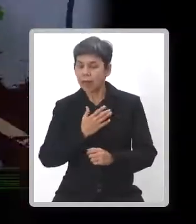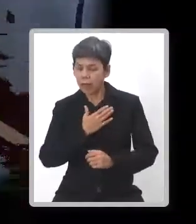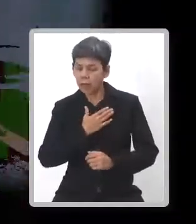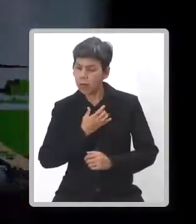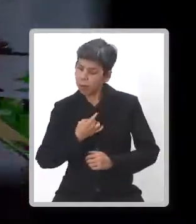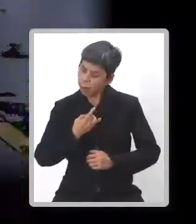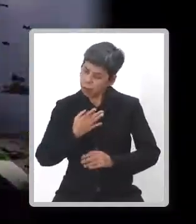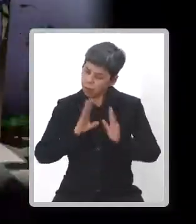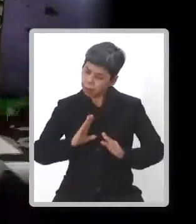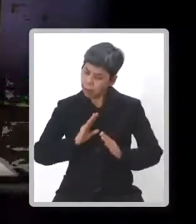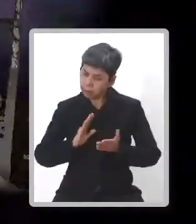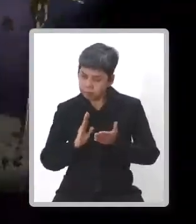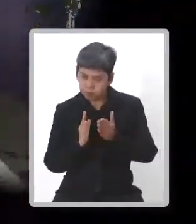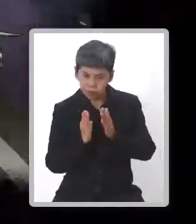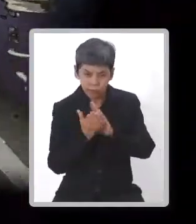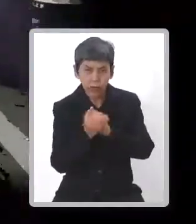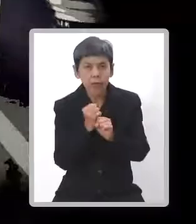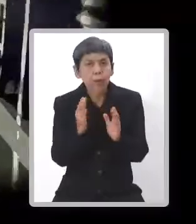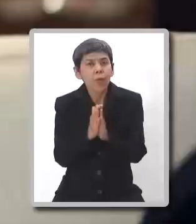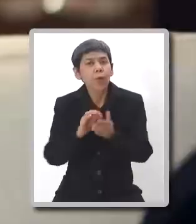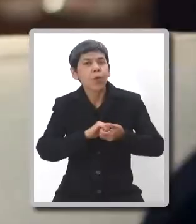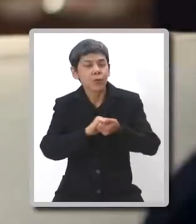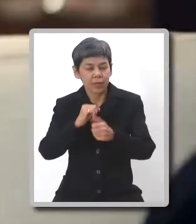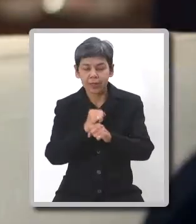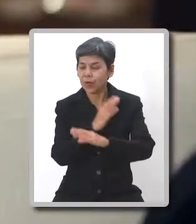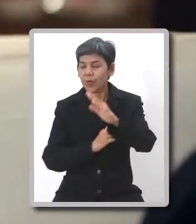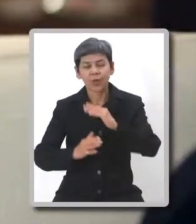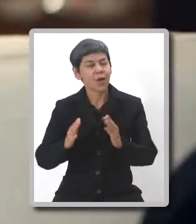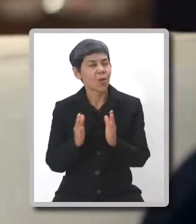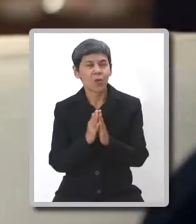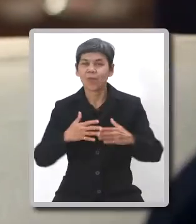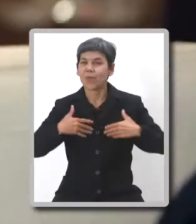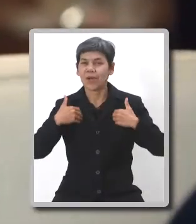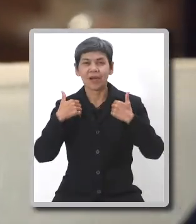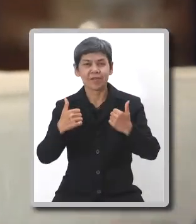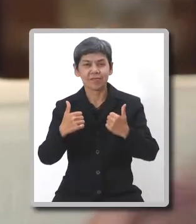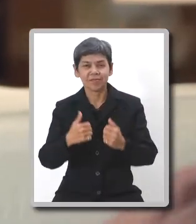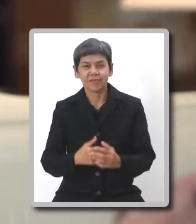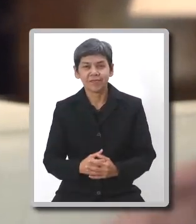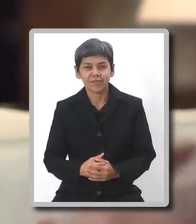ไปปรับตัวเราเองด้วยในการที่จะทำงานร่วมกันแล้วก็อยู่ด้วยกันอย่างมีความสุข